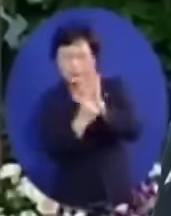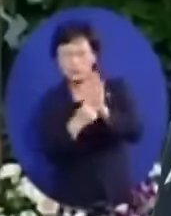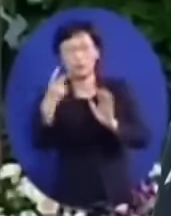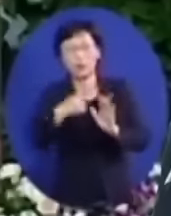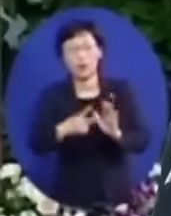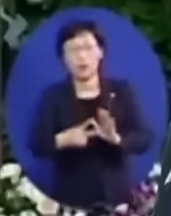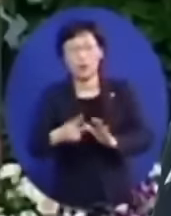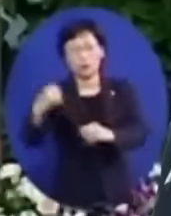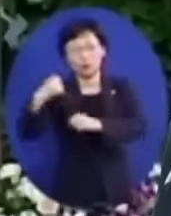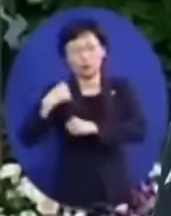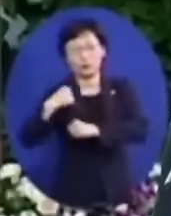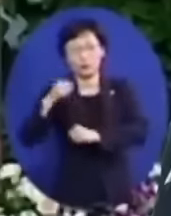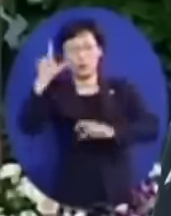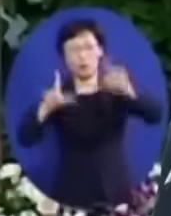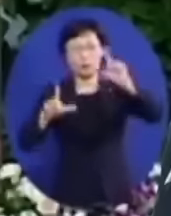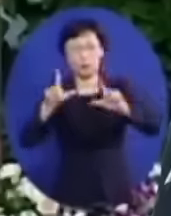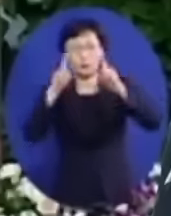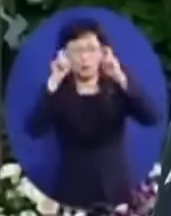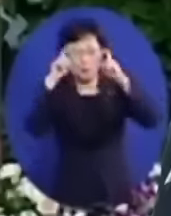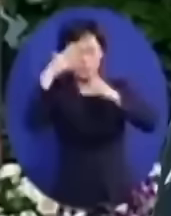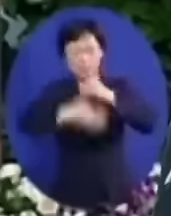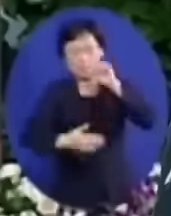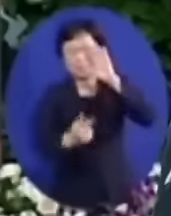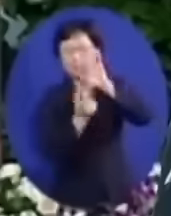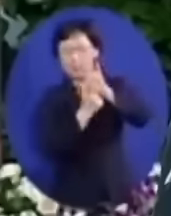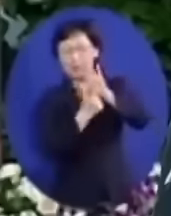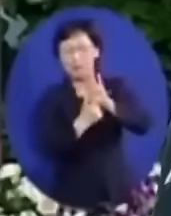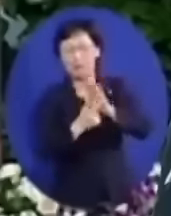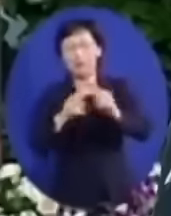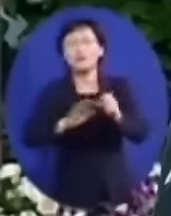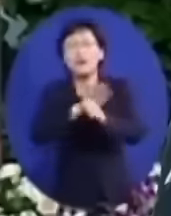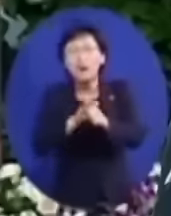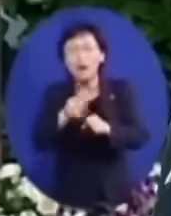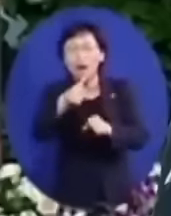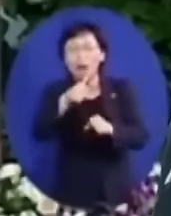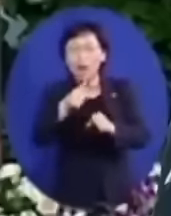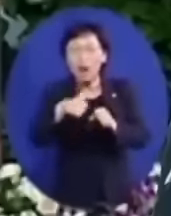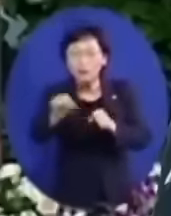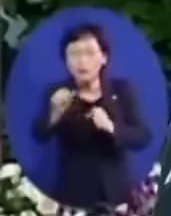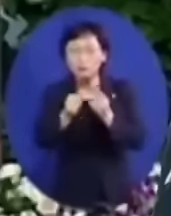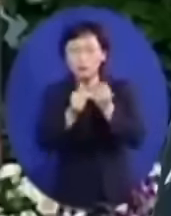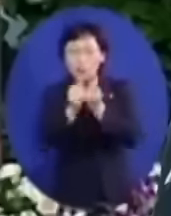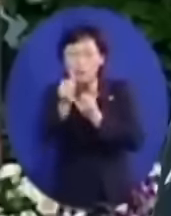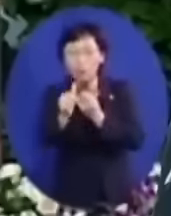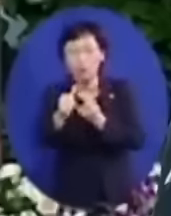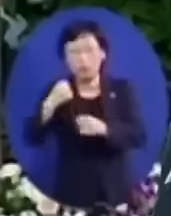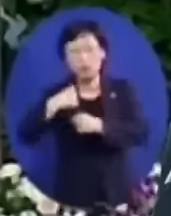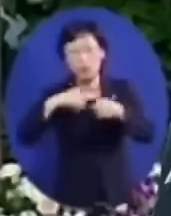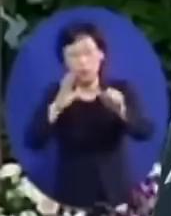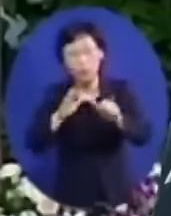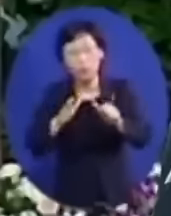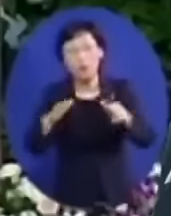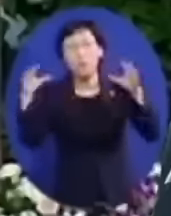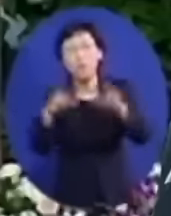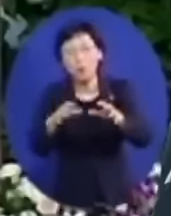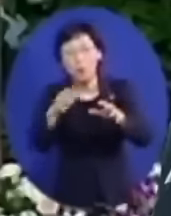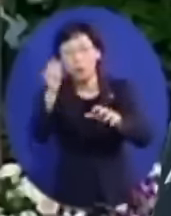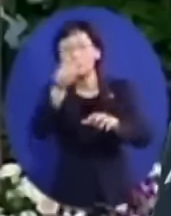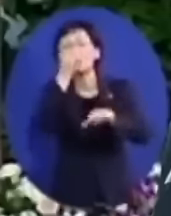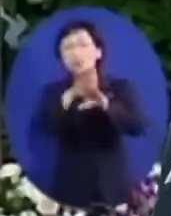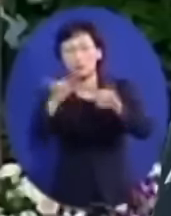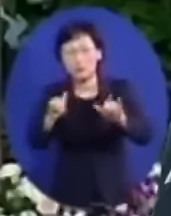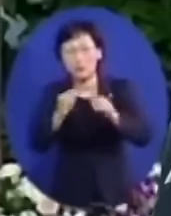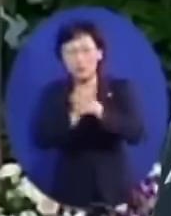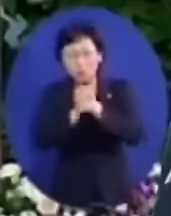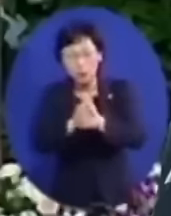모습을 보도했습니다. 사랑하는 남편과 아들을 전쟁터에 보내고 그들을 위해 기도하러 예배당에 모인 성도들의 모습이 신문의